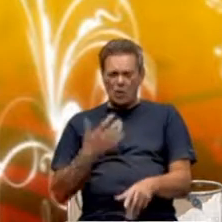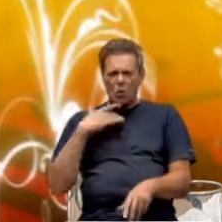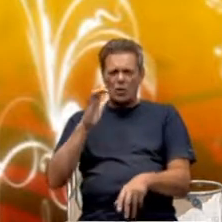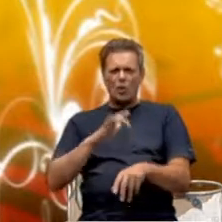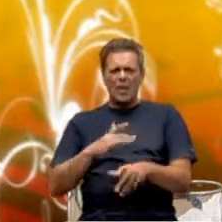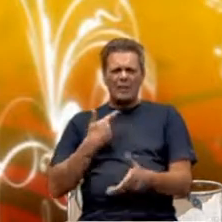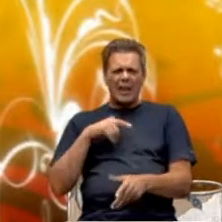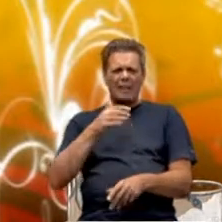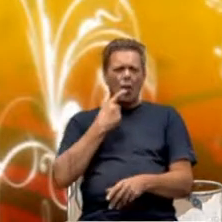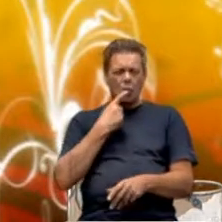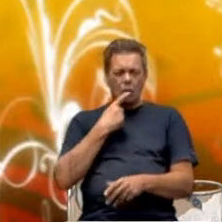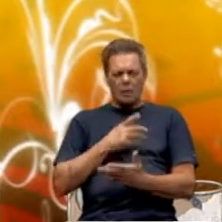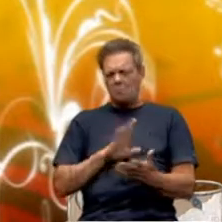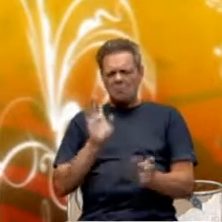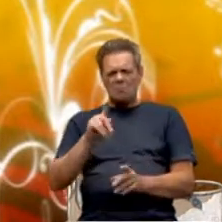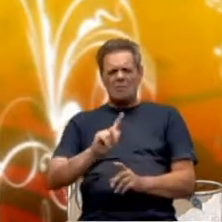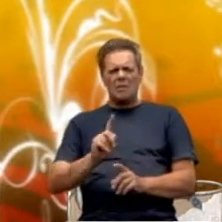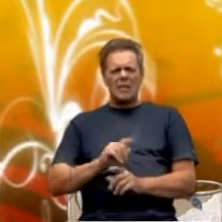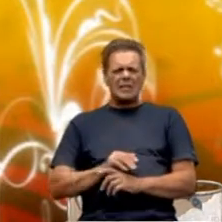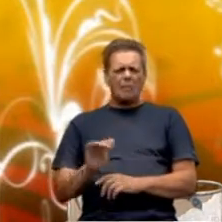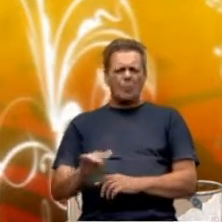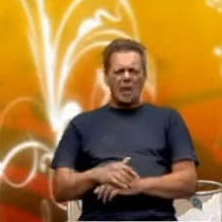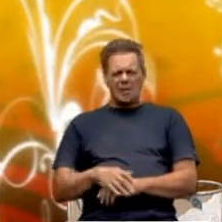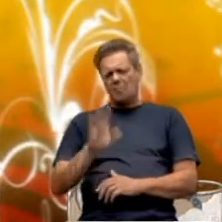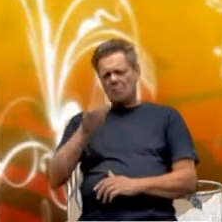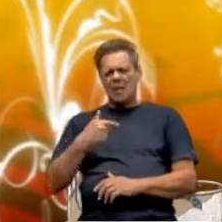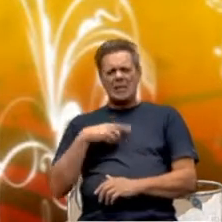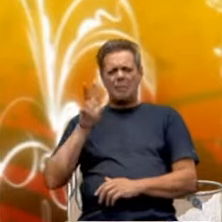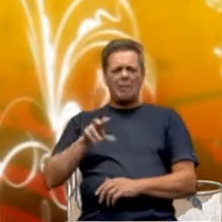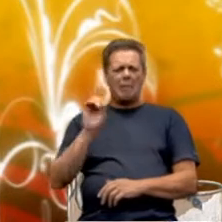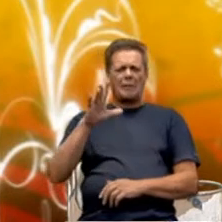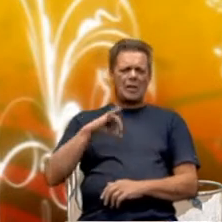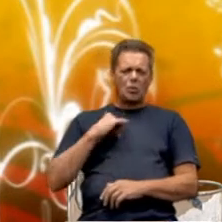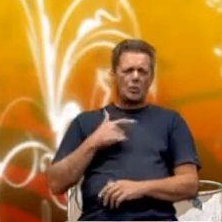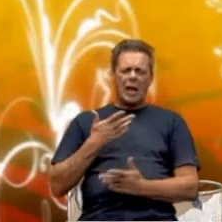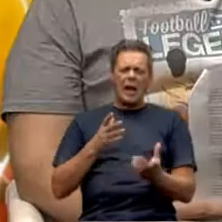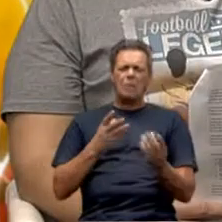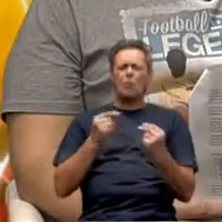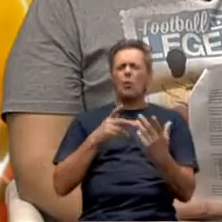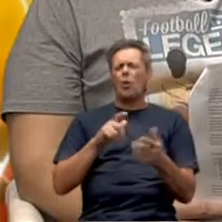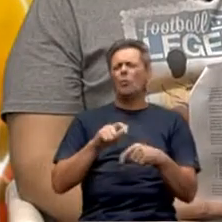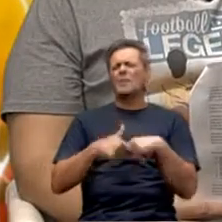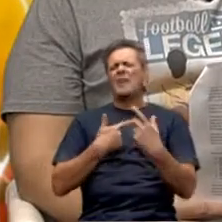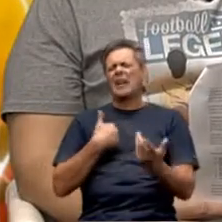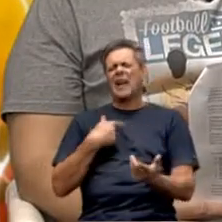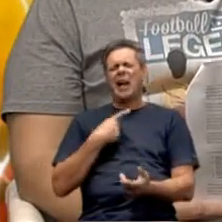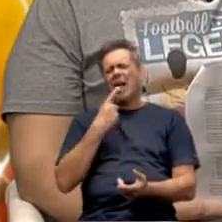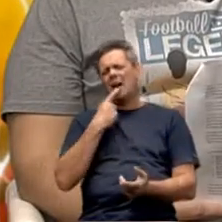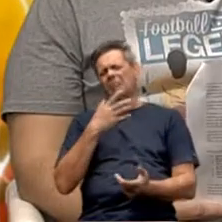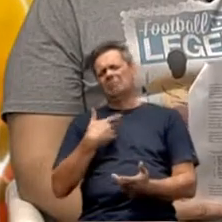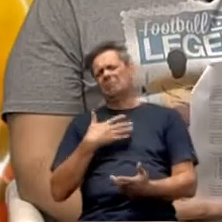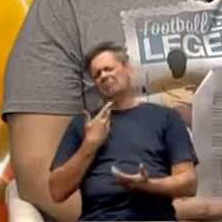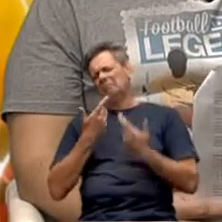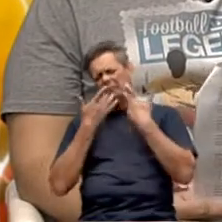mala djeca, nego općenito. Ja sam imala 15 godina, pa dosta toga mi se nije sviđalo. Ali kad se to